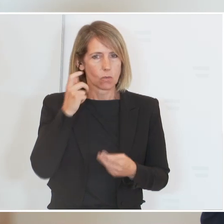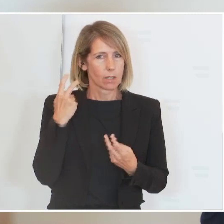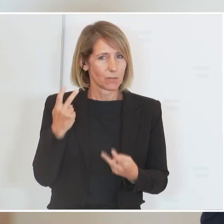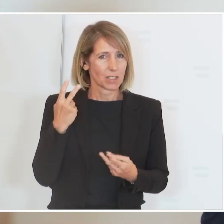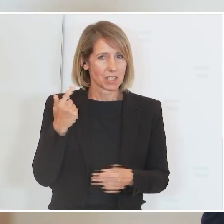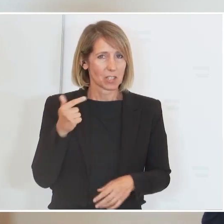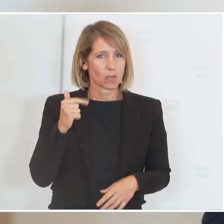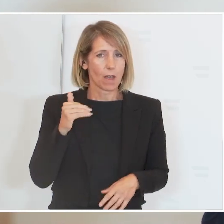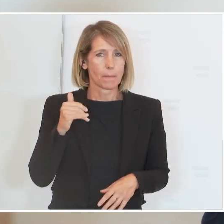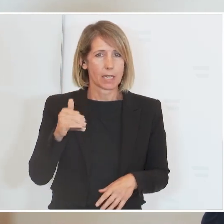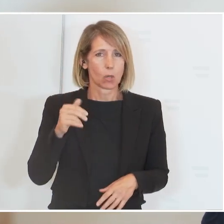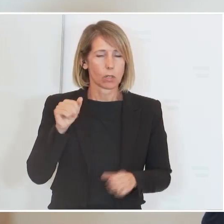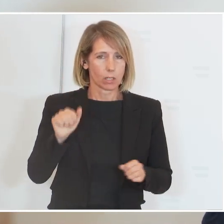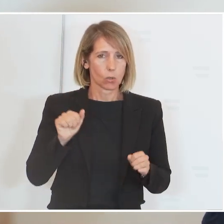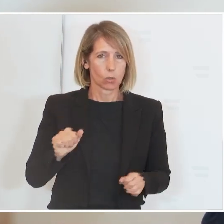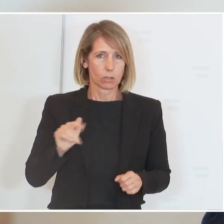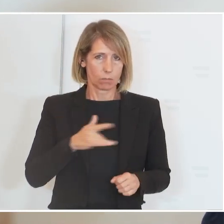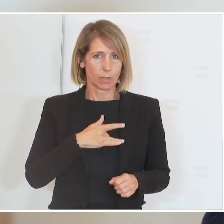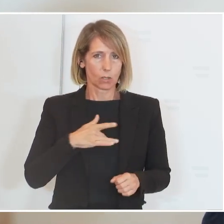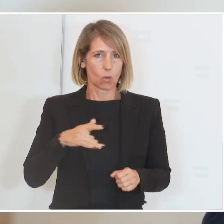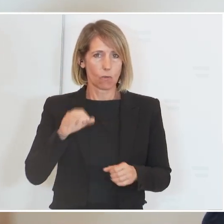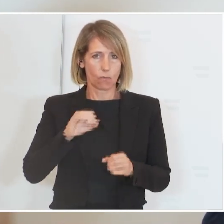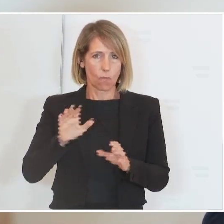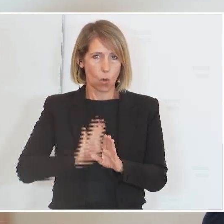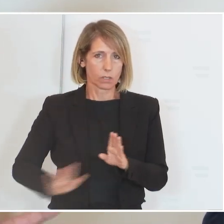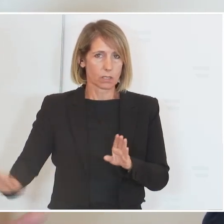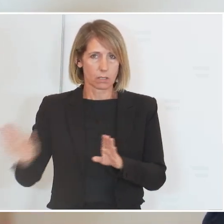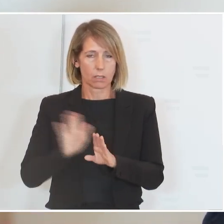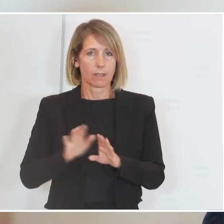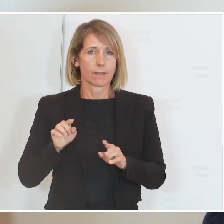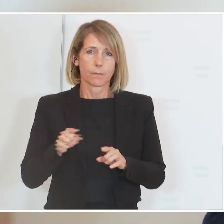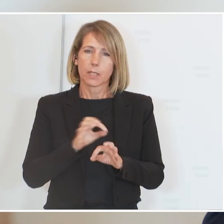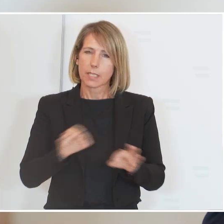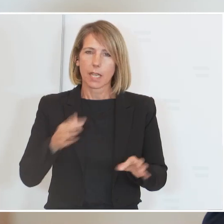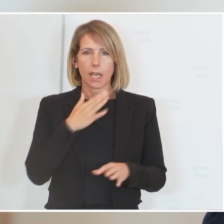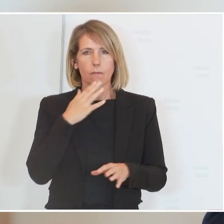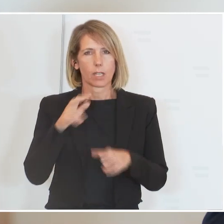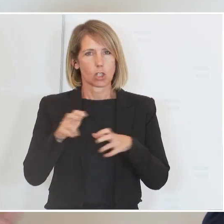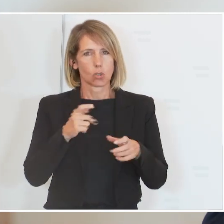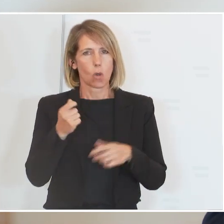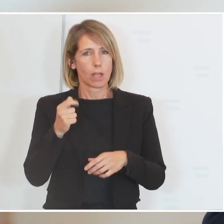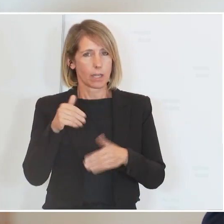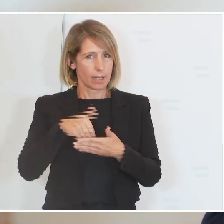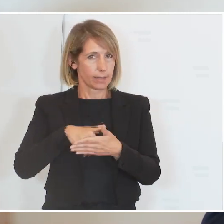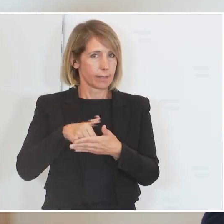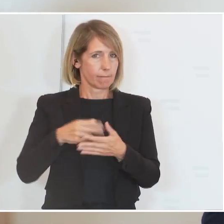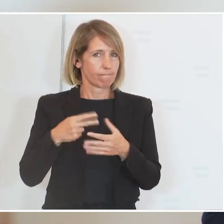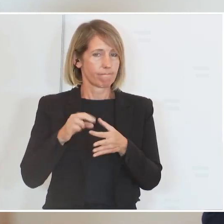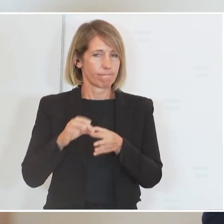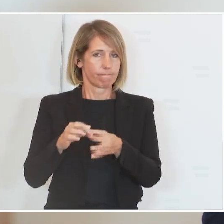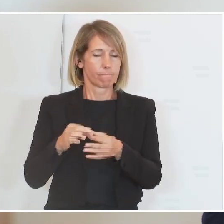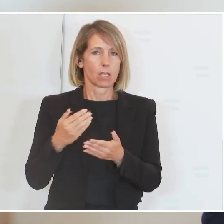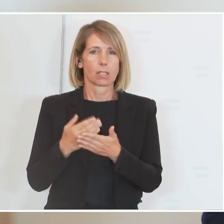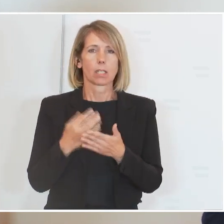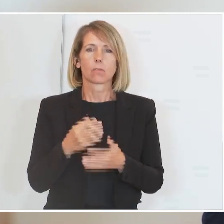Kundinnen und Kunden, die hier betroffen gewesen wären, und es geht um sehr viel Steuergeld, und glaube ich, da muss man schon genau auch